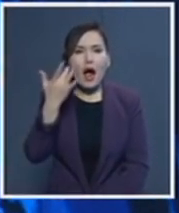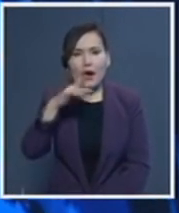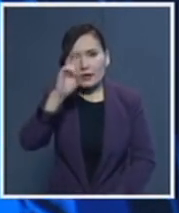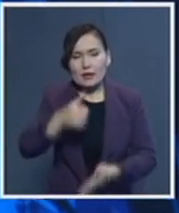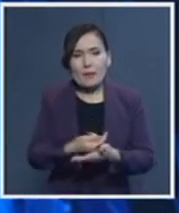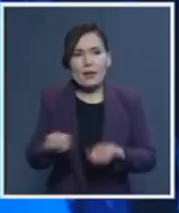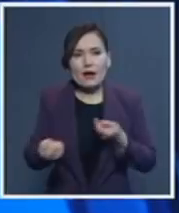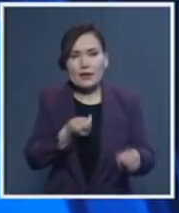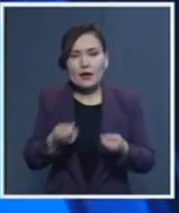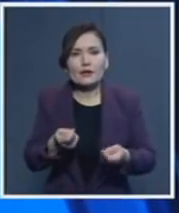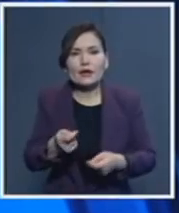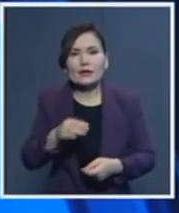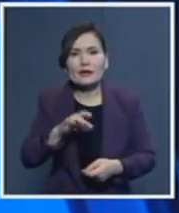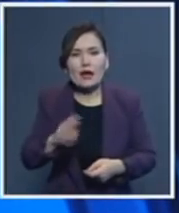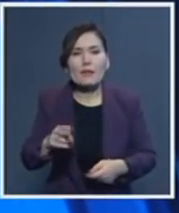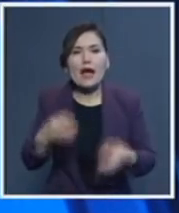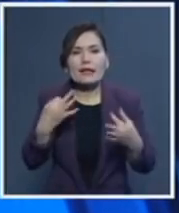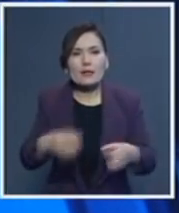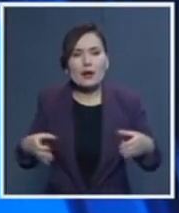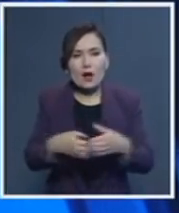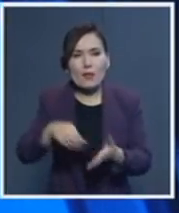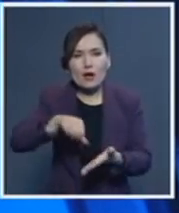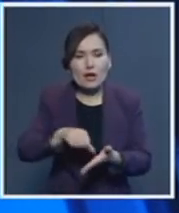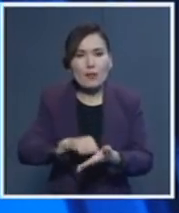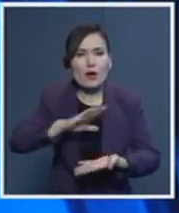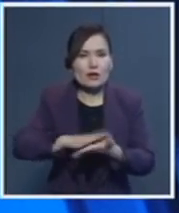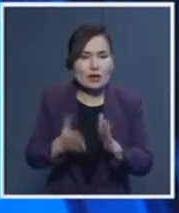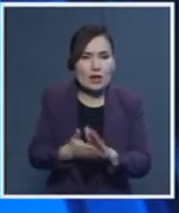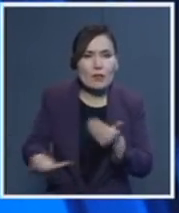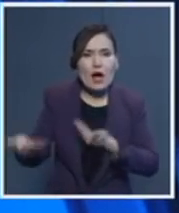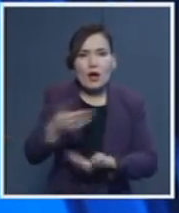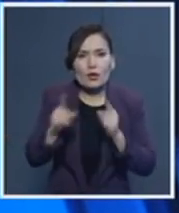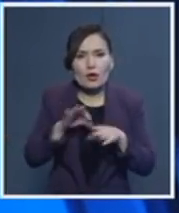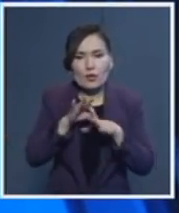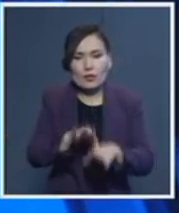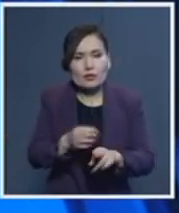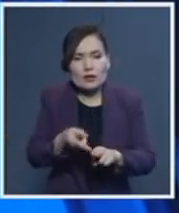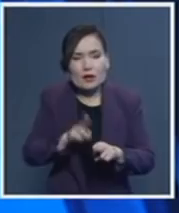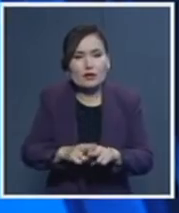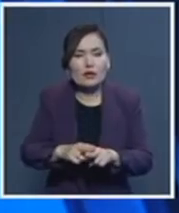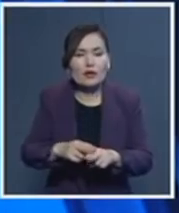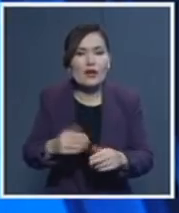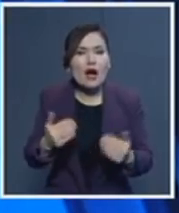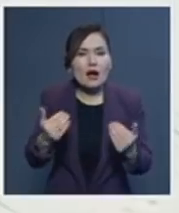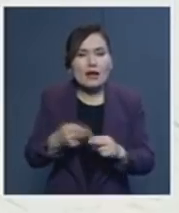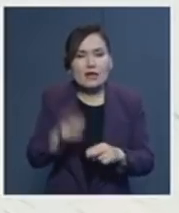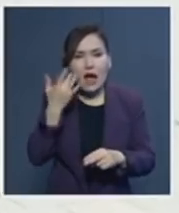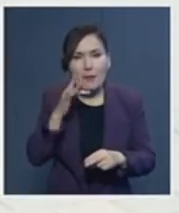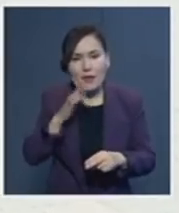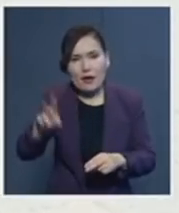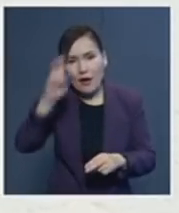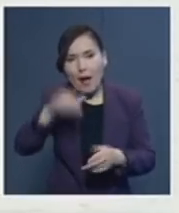АҚШ президенті Дональд Трамп демократиялық партия мүшелерімен өткен келіссөздерді үзіп отырыстан кетіп қалды. Өйткені тараптар Мексикамен арадағы